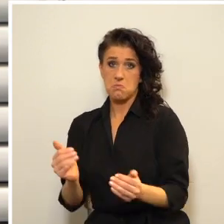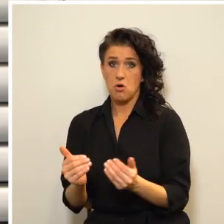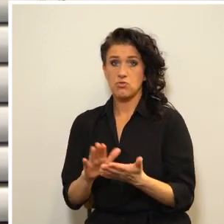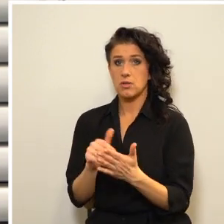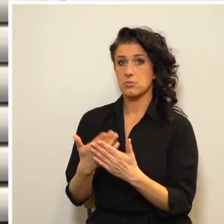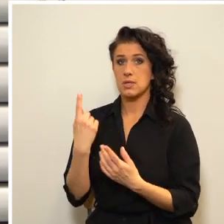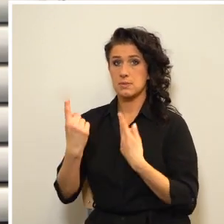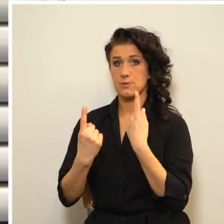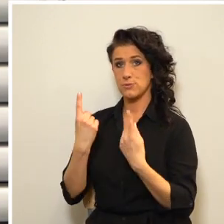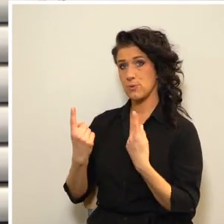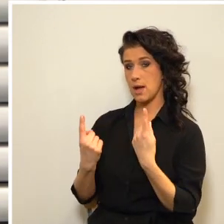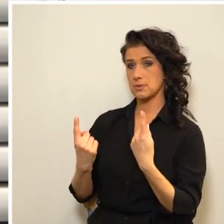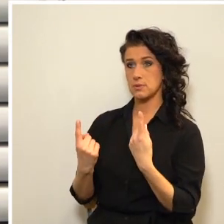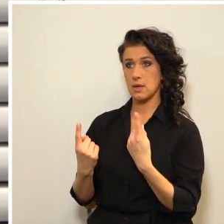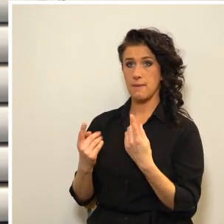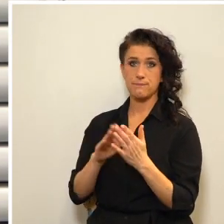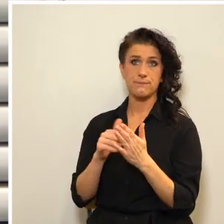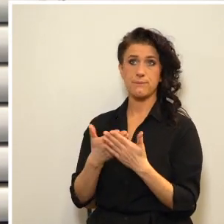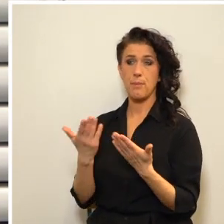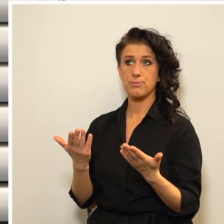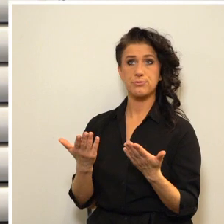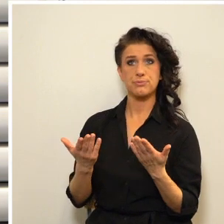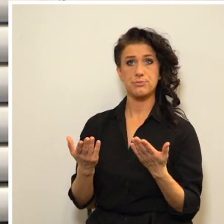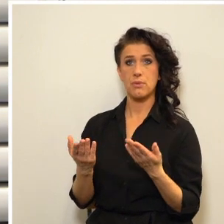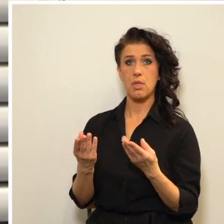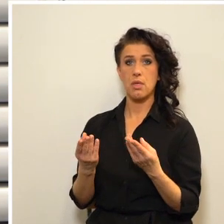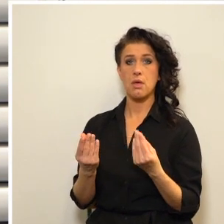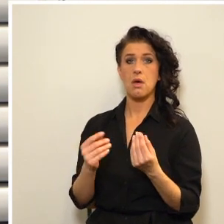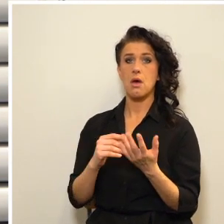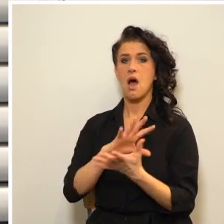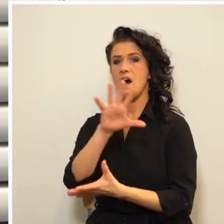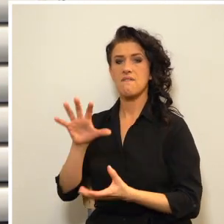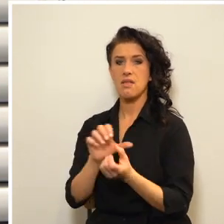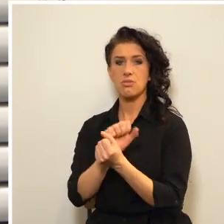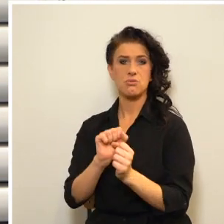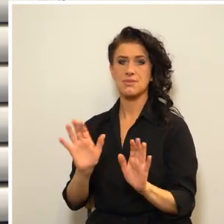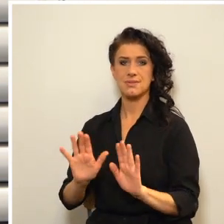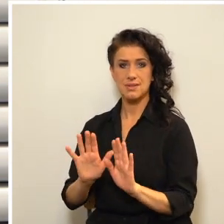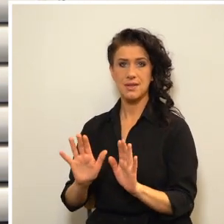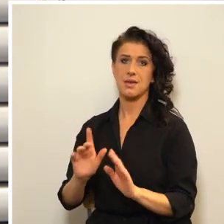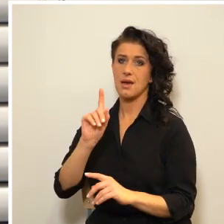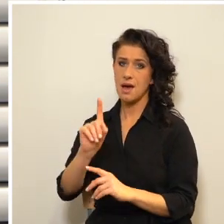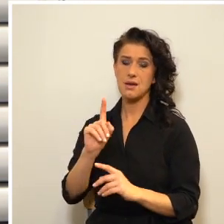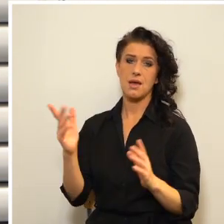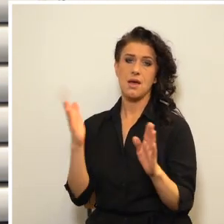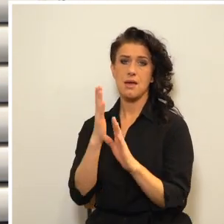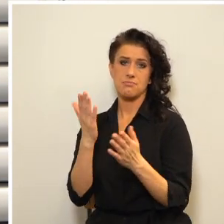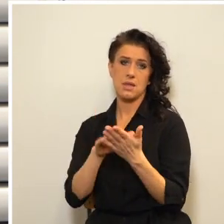sytuacji jakieś może nawet nie rzeczywistej afery będzie jakaś atmosfera